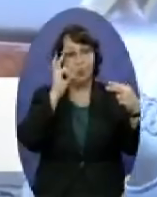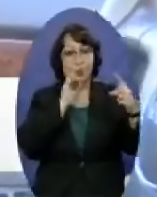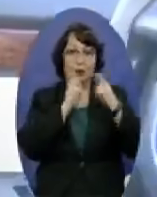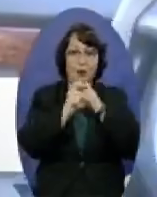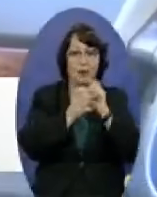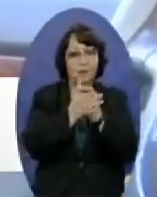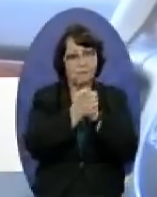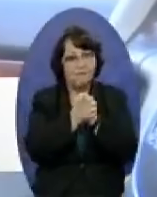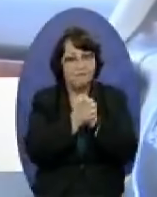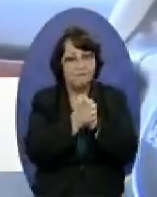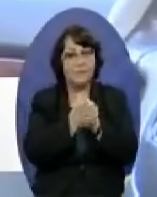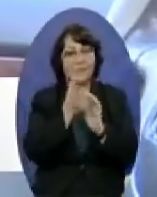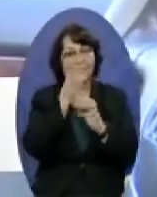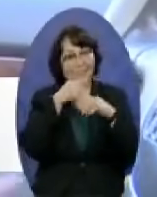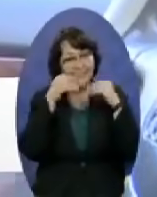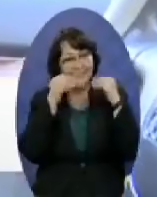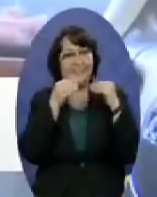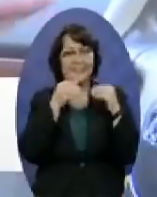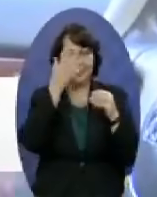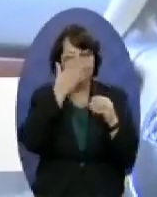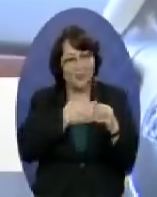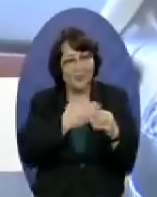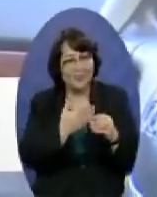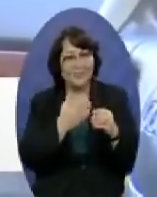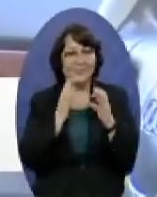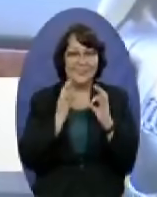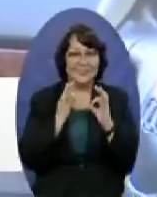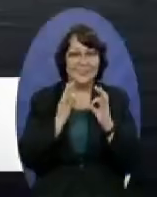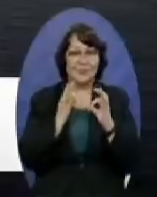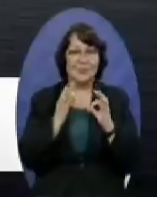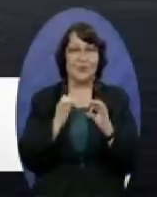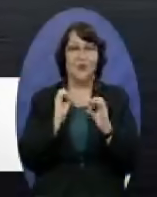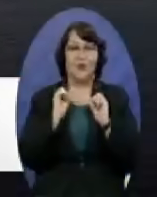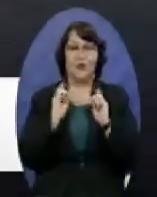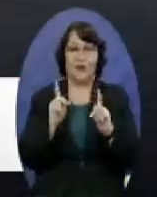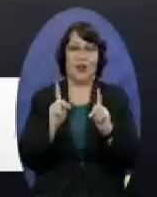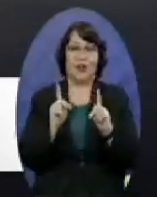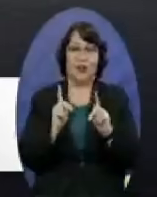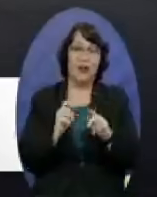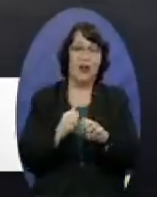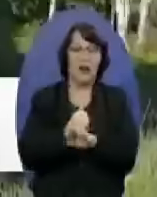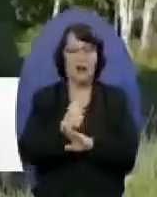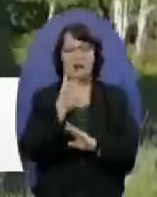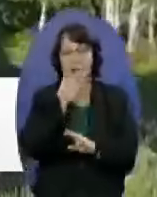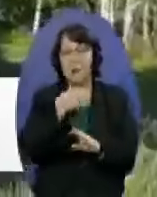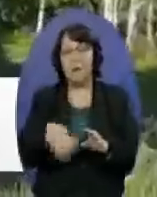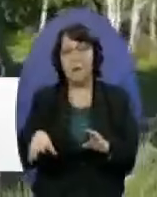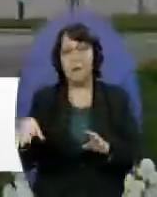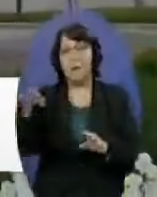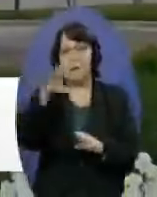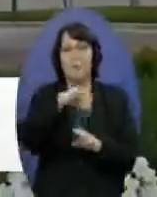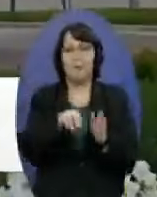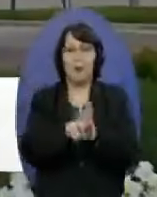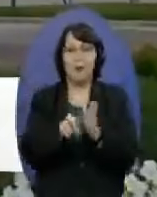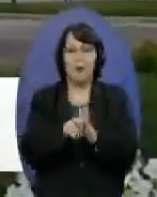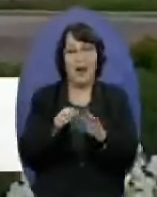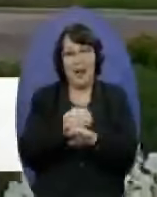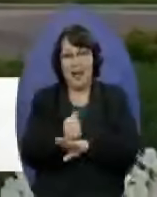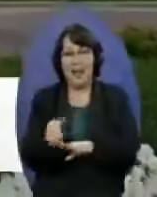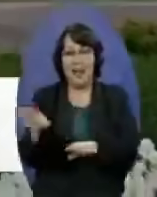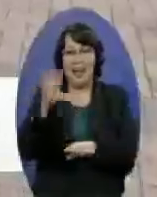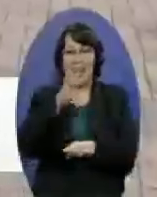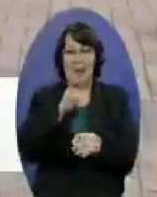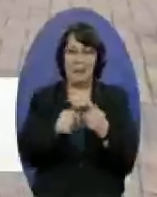гарыг чангатахад мэдтсэн байхад ер нь тэр өдрийн аялал тэгээд окей болчихдаг. Аялах явцад хүндрэл бэрхшээл их тулгарсан ч үзэх харах